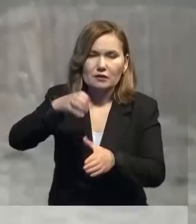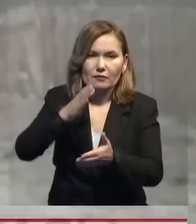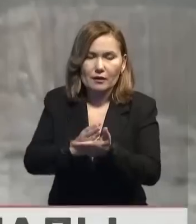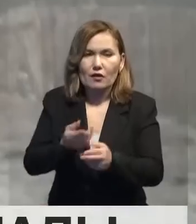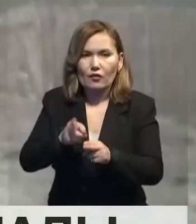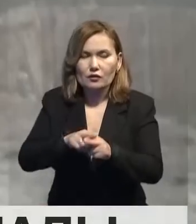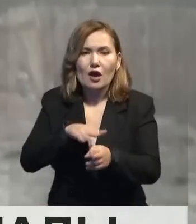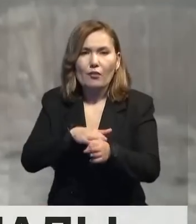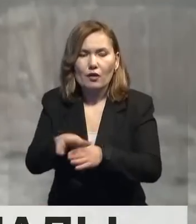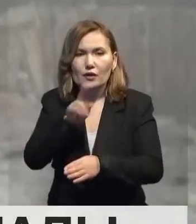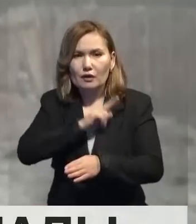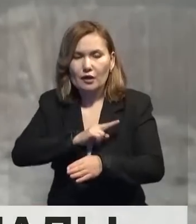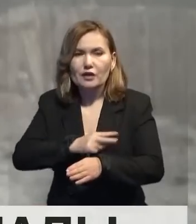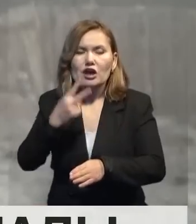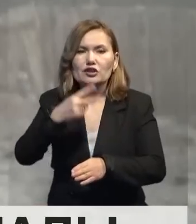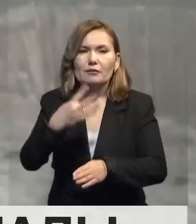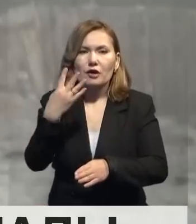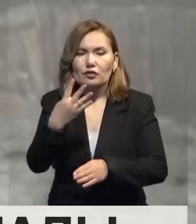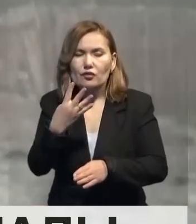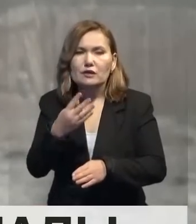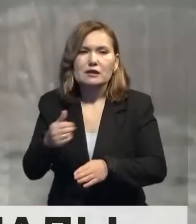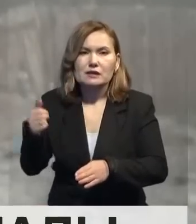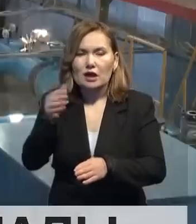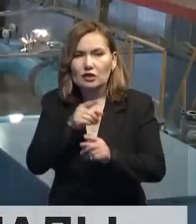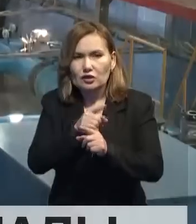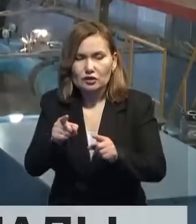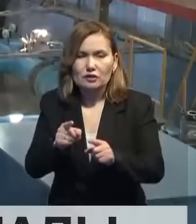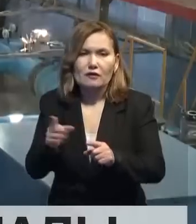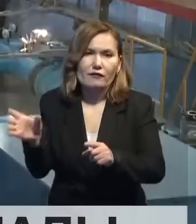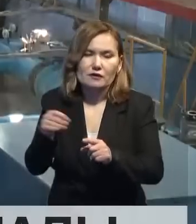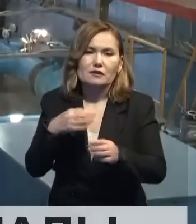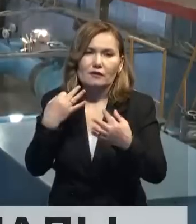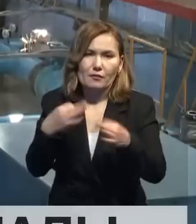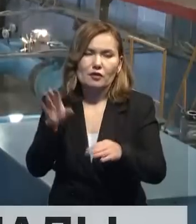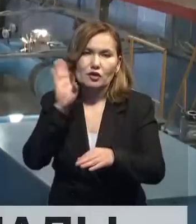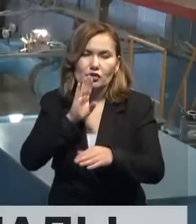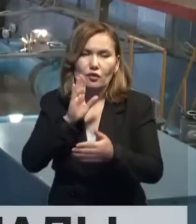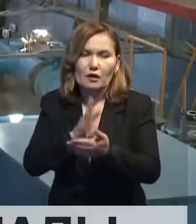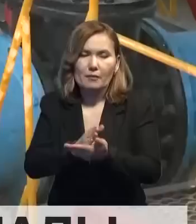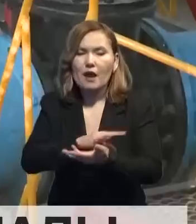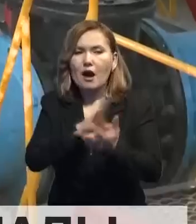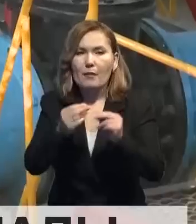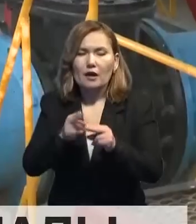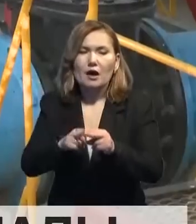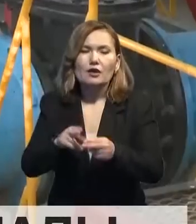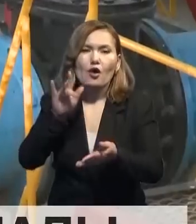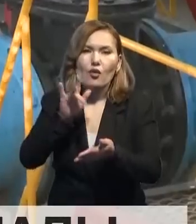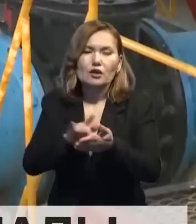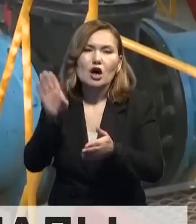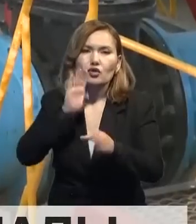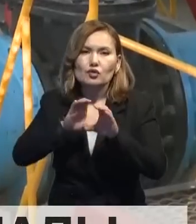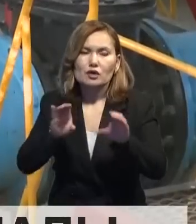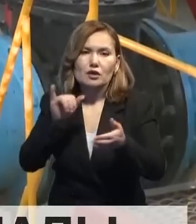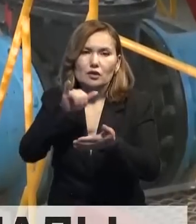Екі скважин полный жұмыс істеген кезде 24 сағат қиналмай су береді бүкіл халыққа. Қазірде Сырдария ауданының барлық ауылы орталықтандырылған су